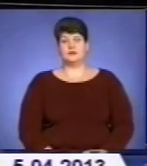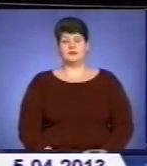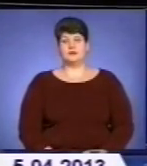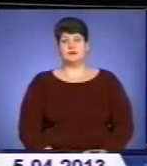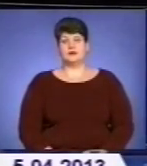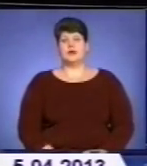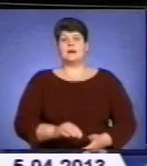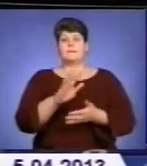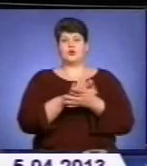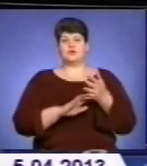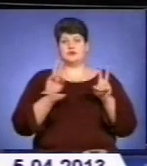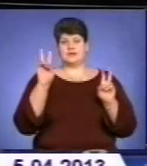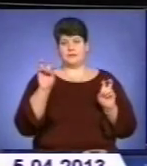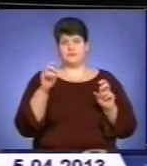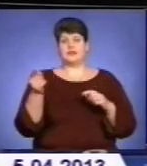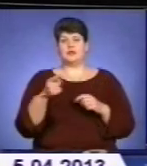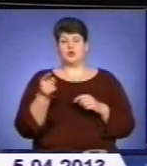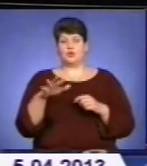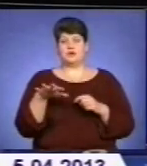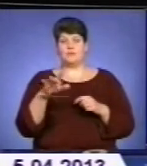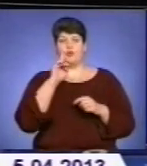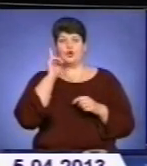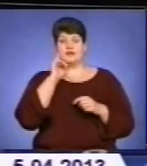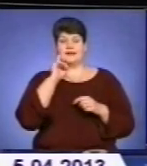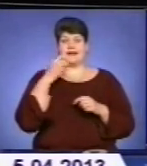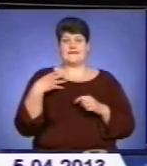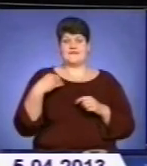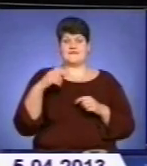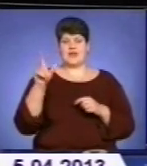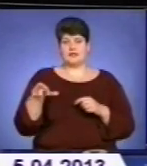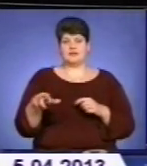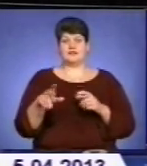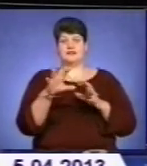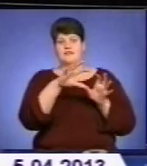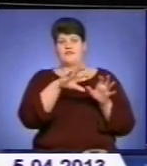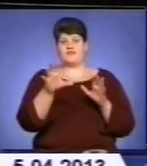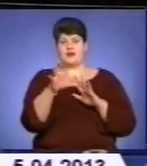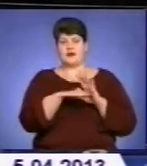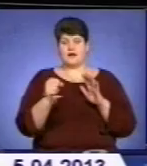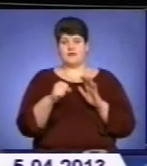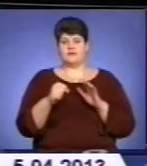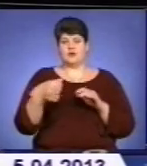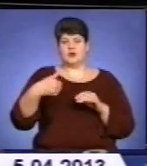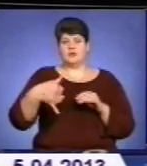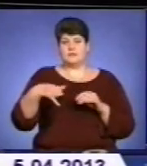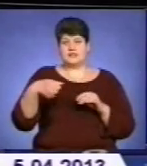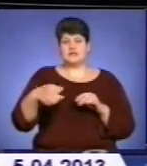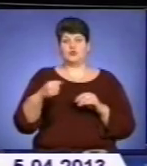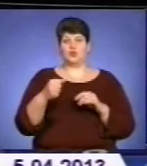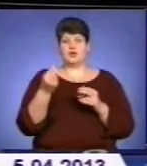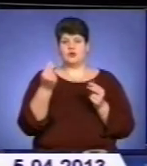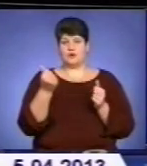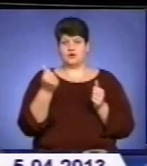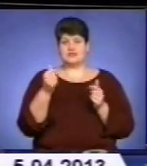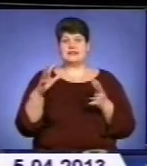І продовжуємо тему. На Тернопіллі молодий львів'янин викрав із салону чужого автомобіля барсетку з документами та грошима.